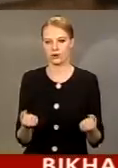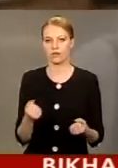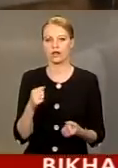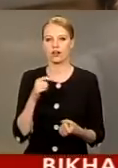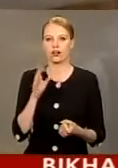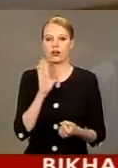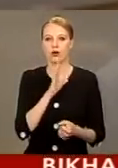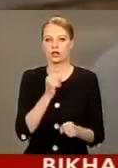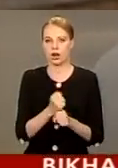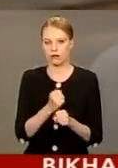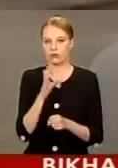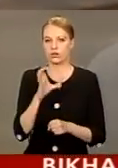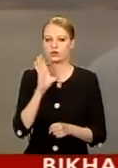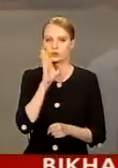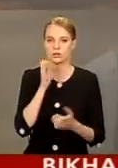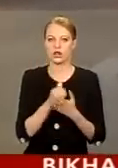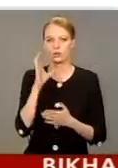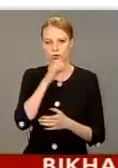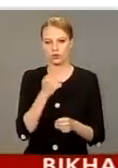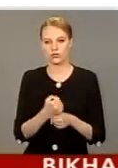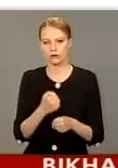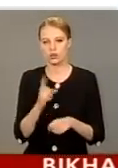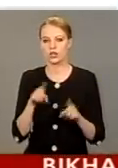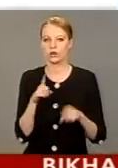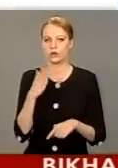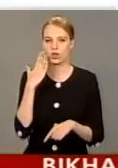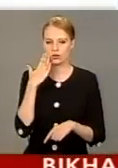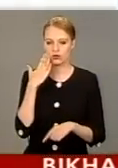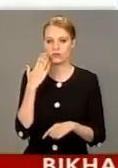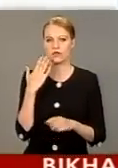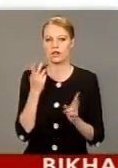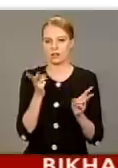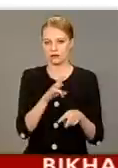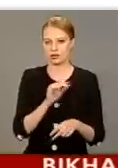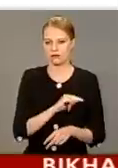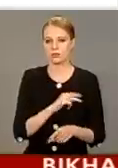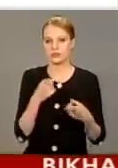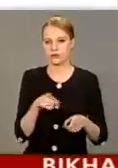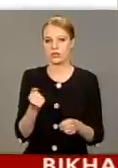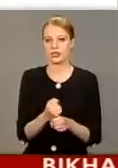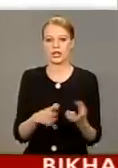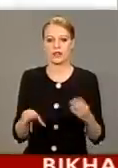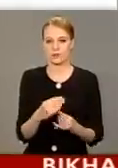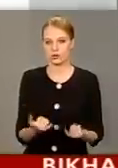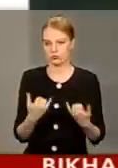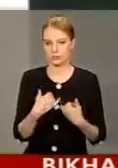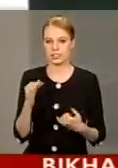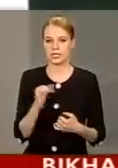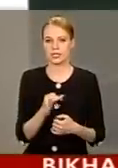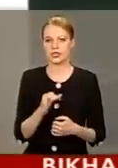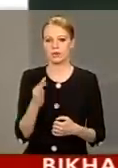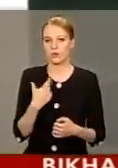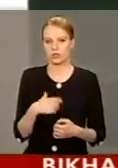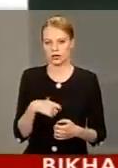Вона працювала з утра до ночі, ходила на роботу, іноді там ночувала. Ну, вона дійсно робила все ради нас і про себе